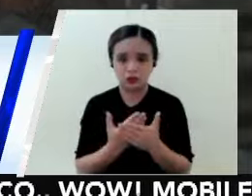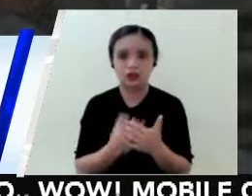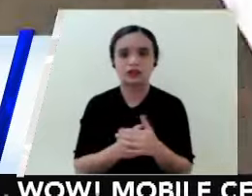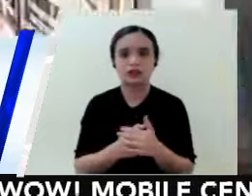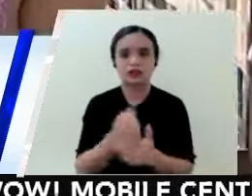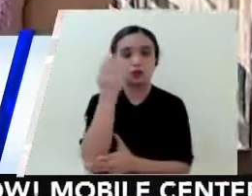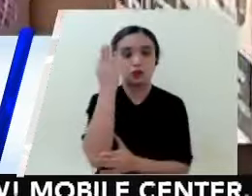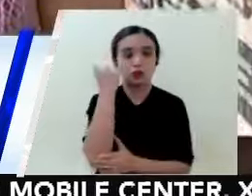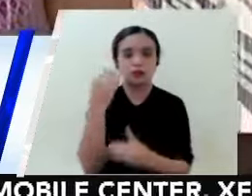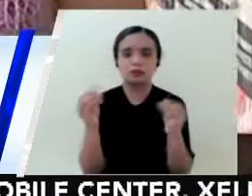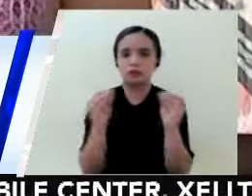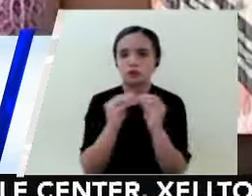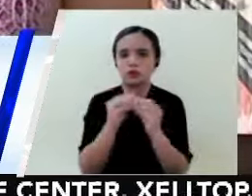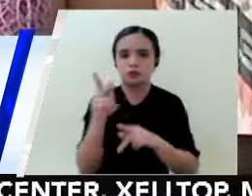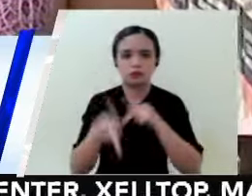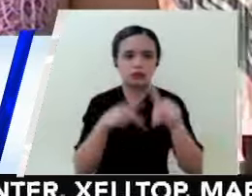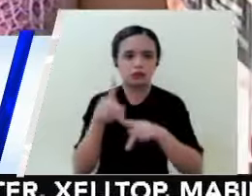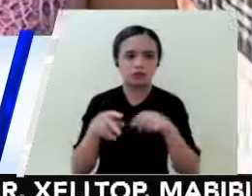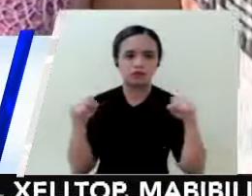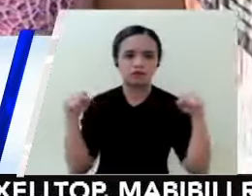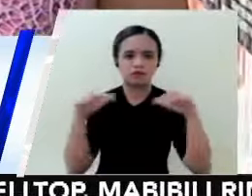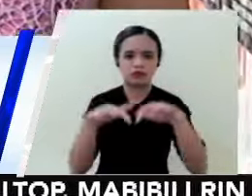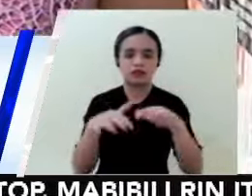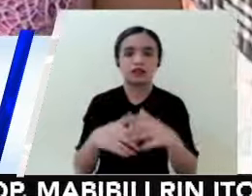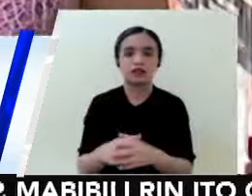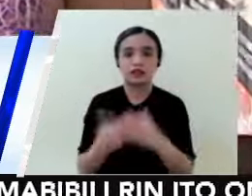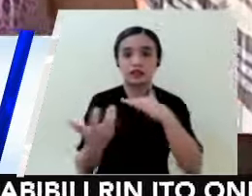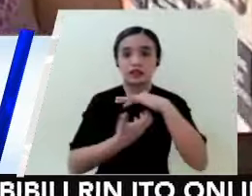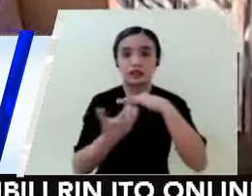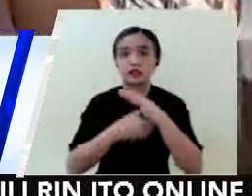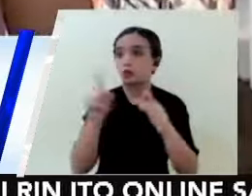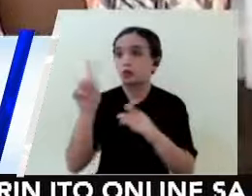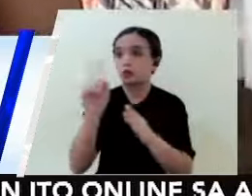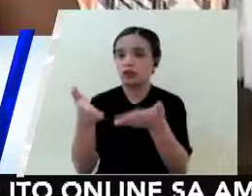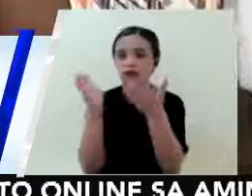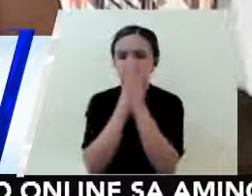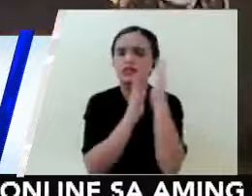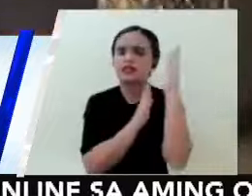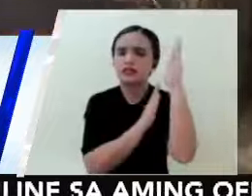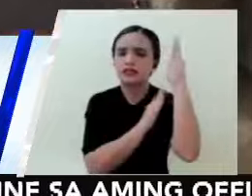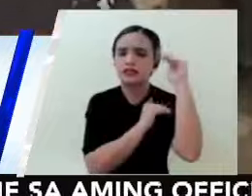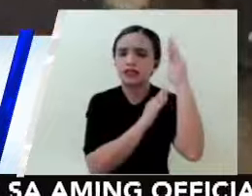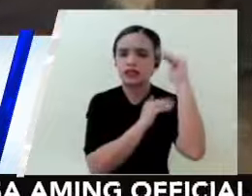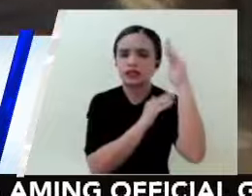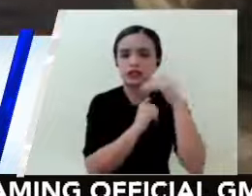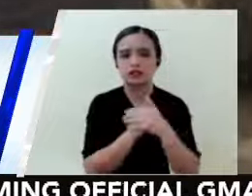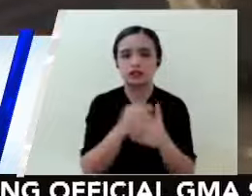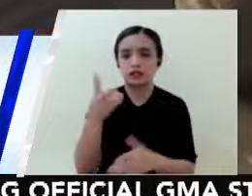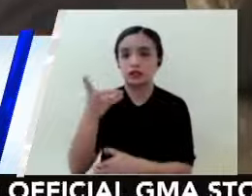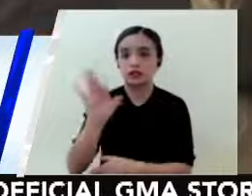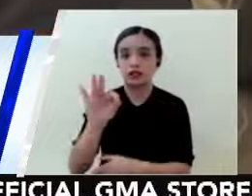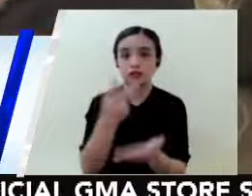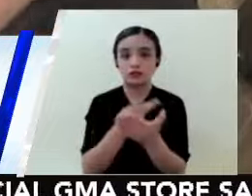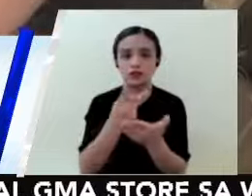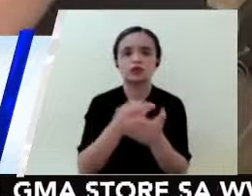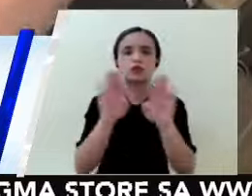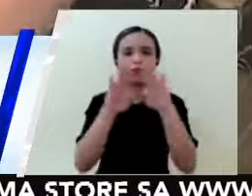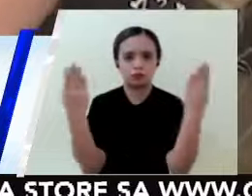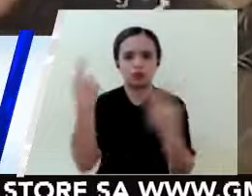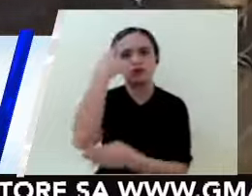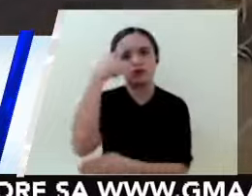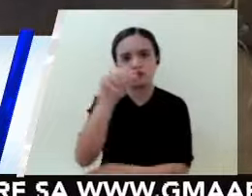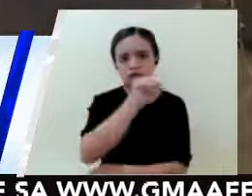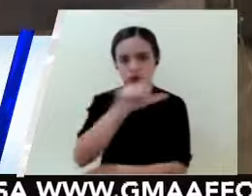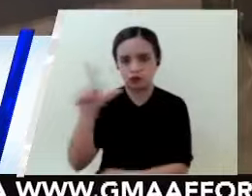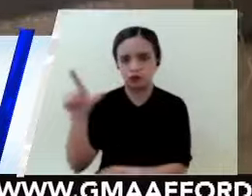yung tao. Ang hiling ng mamimili na si Cherry, sana raw buksan sa lahat ng 29 pesos na bigas at dagdagan pa